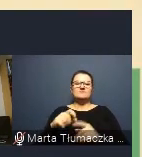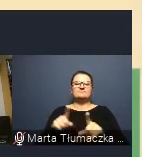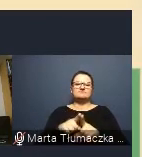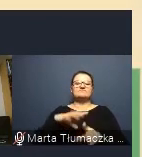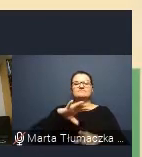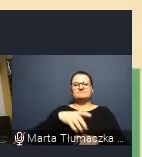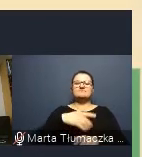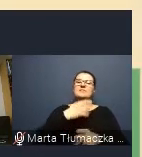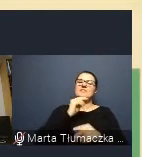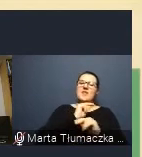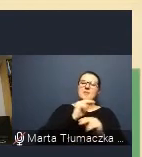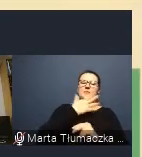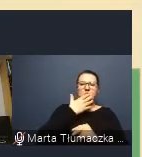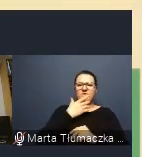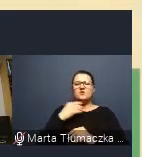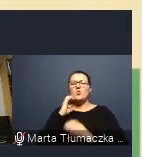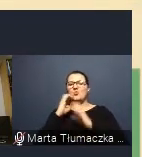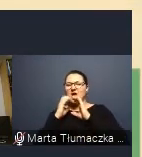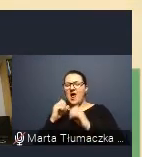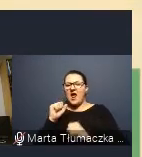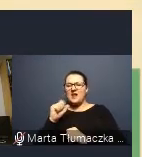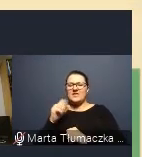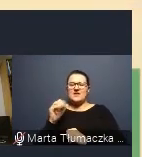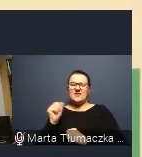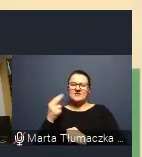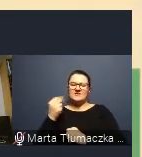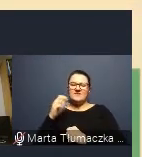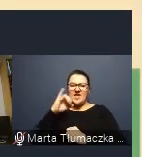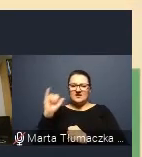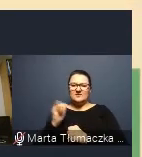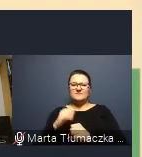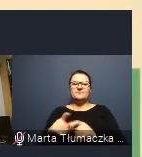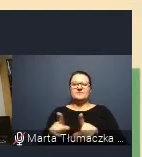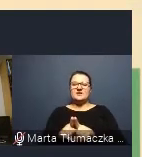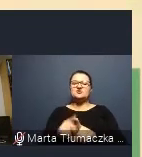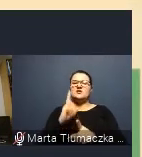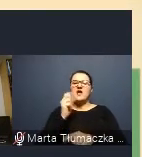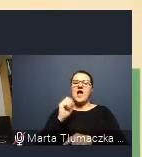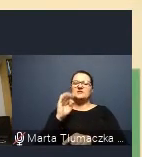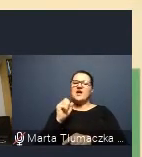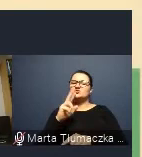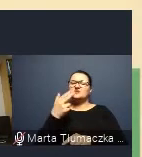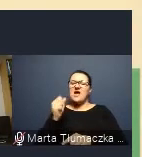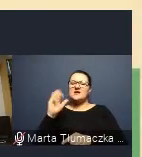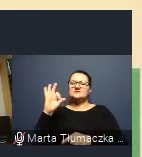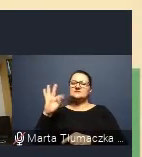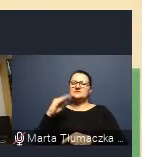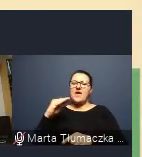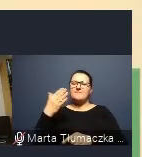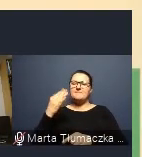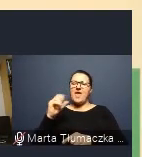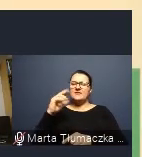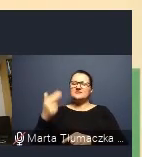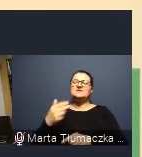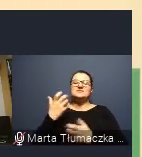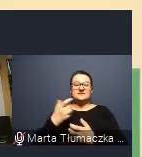alternatywnej, biblioteczka AAC i smykoterapia. Tutaj przy pani Katarzynie Stępień chciałam się na chwileczkę zatrzymać. Pani